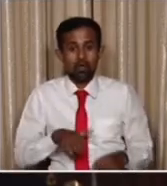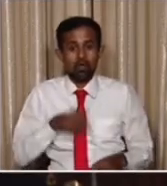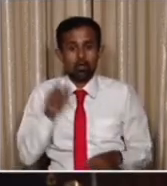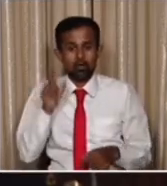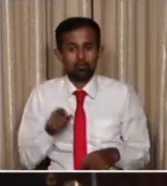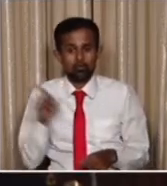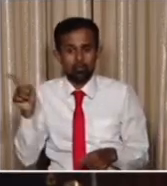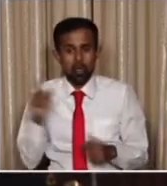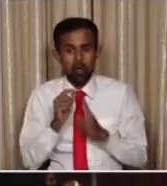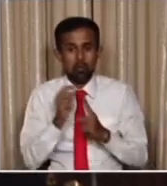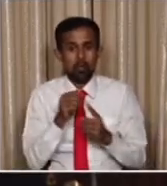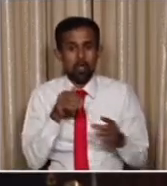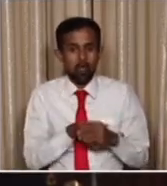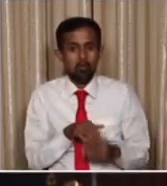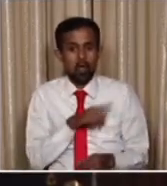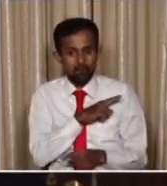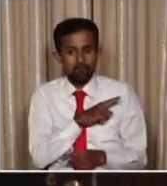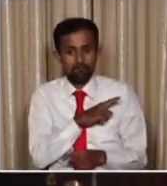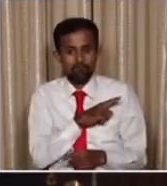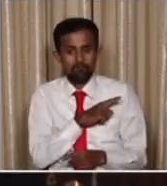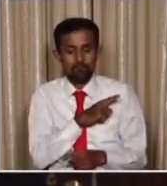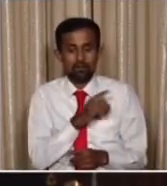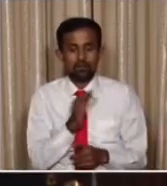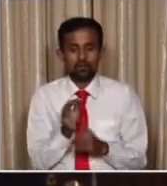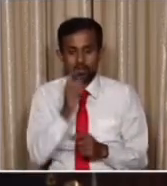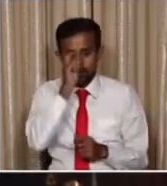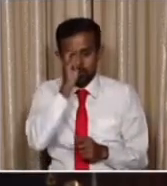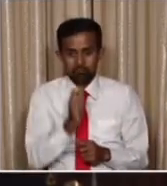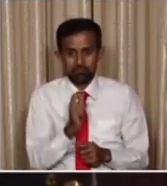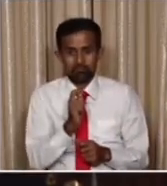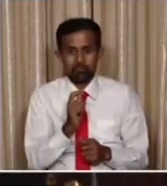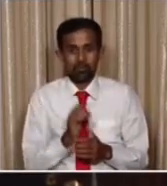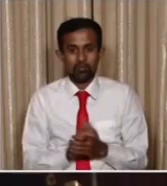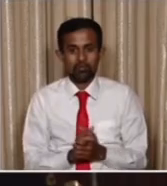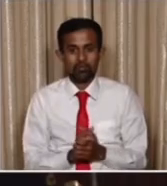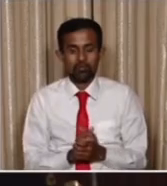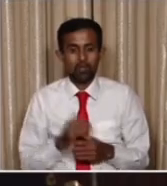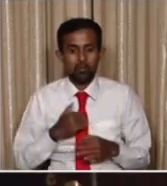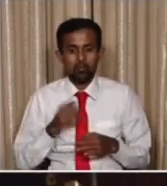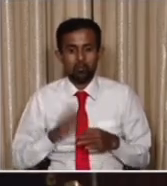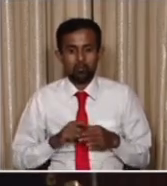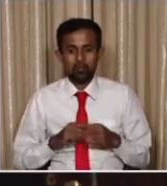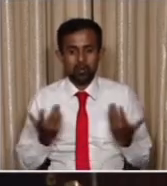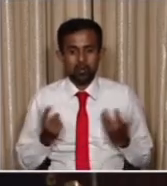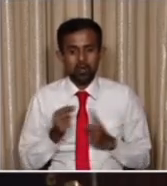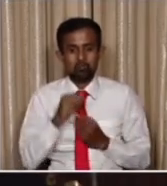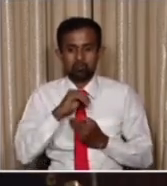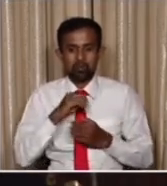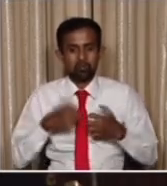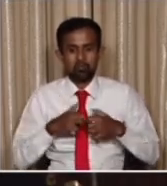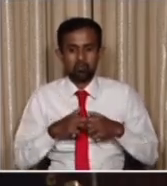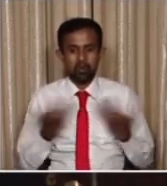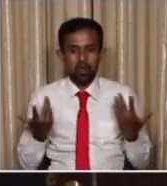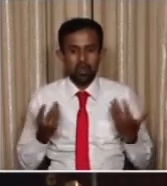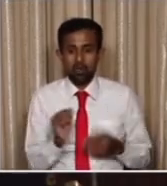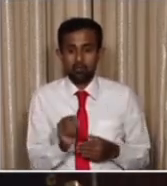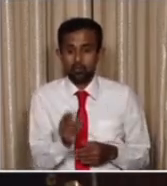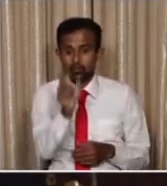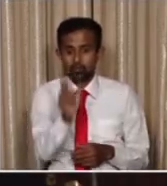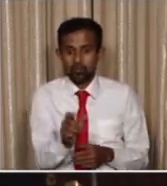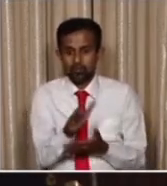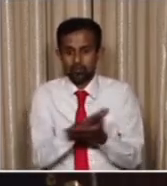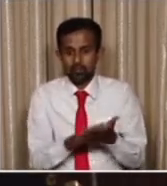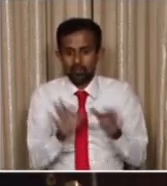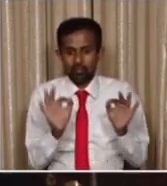මොලකාරයා පාර්ලිමේන්තු ඉන්නවා කියලා. ගරු සභාපතිතුමනි අපිට ප්‍රශ්නයක් නෑ පෞද්ගලික ගැටලුවක් නෑ. නමුත් ඔබතුමාට මම